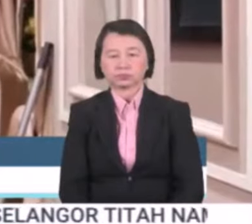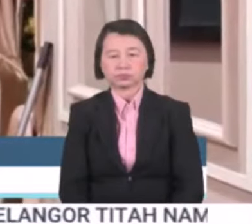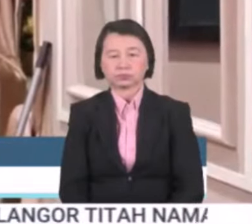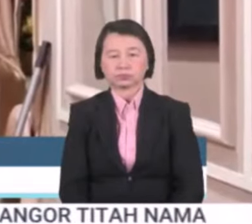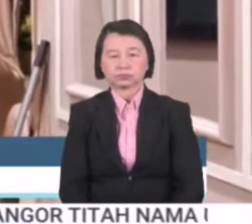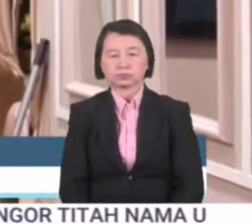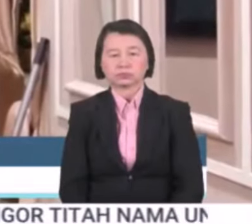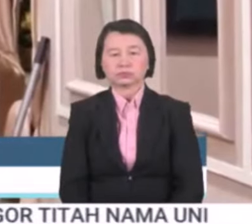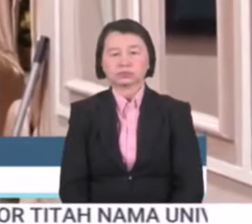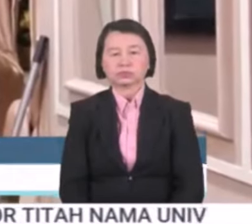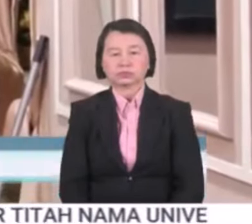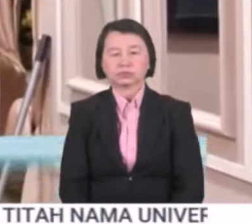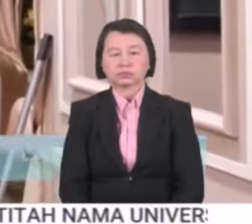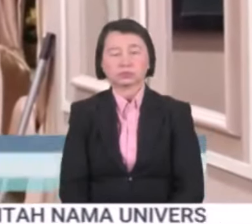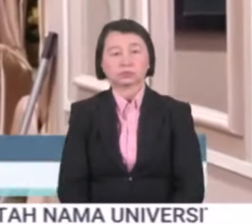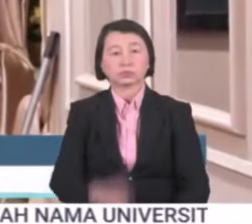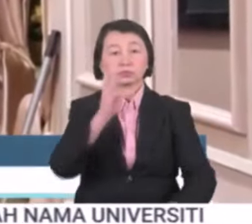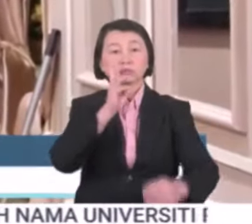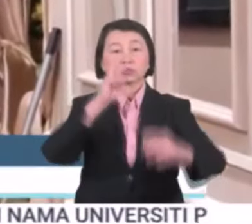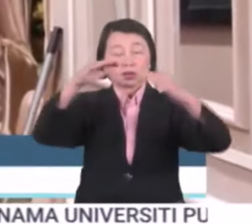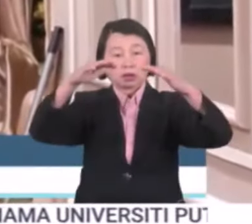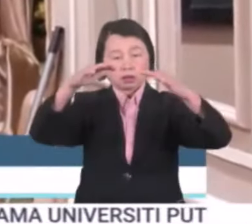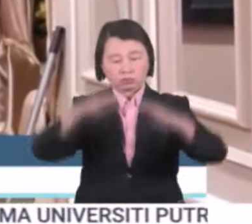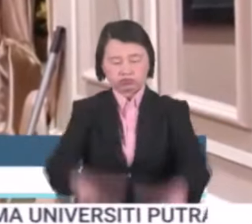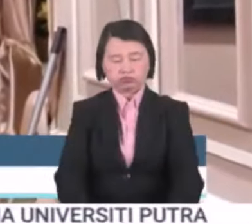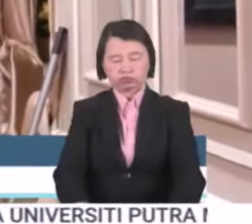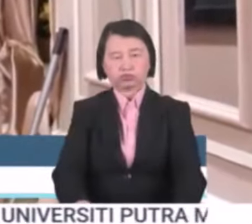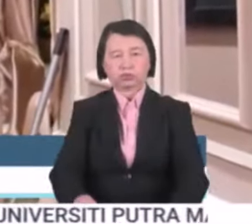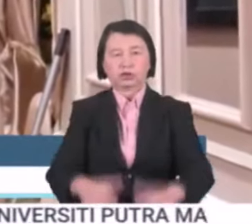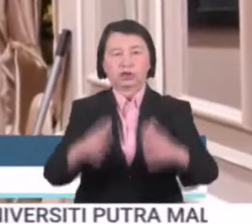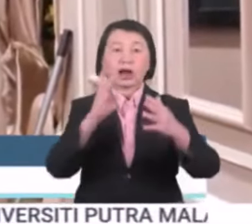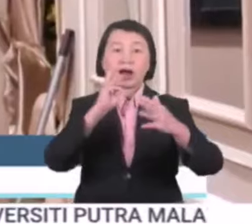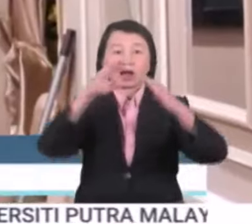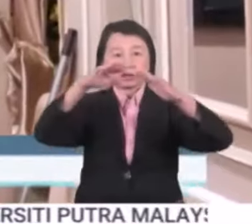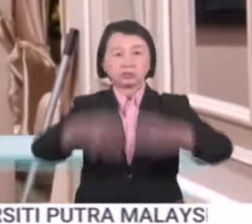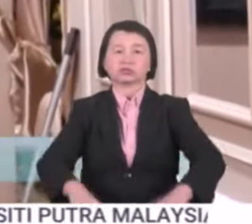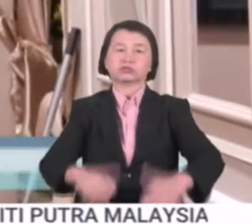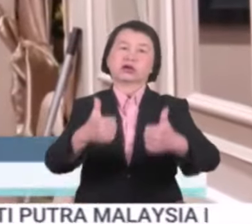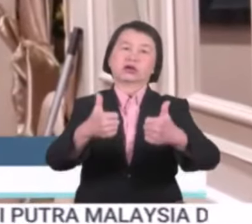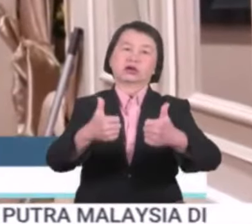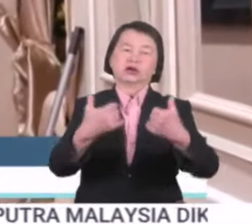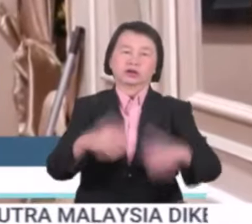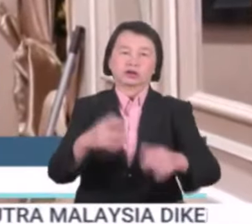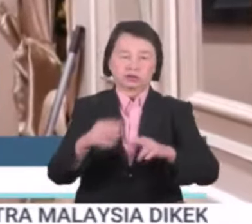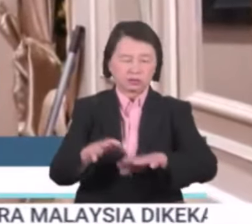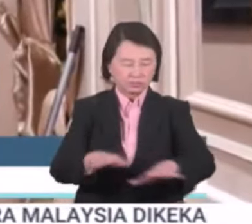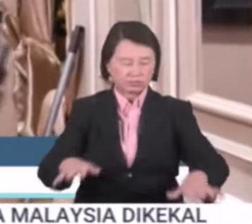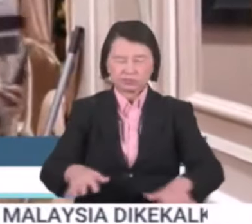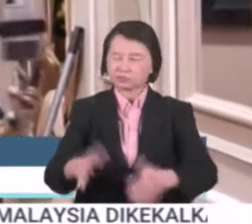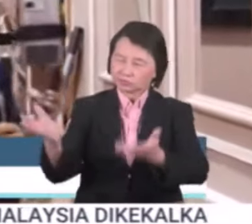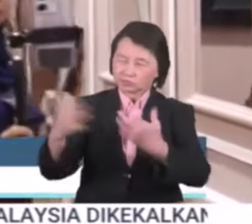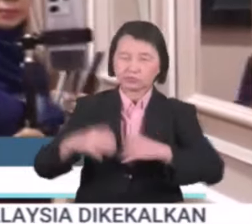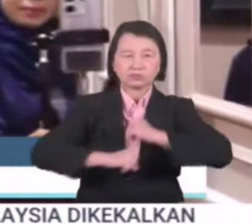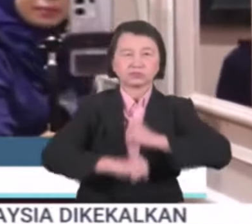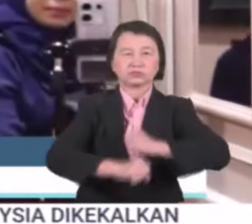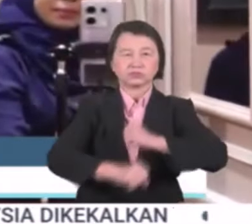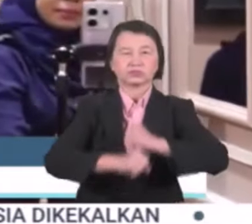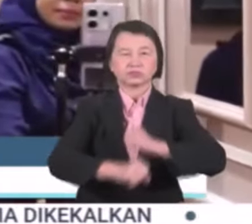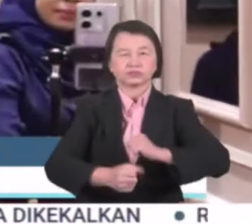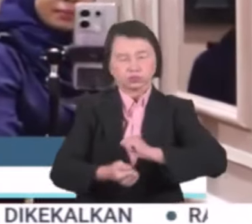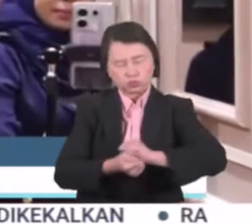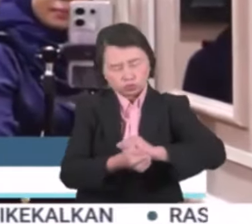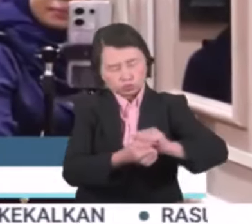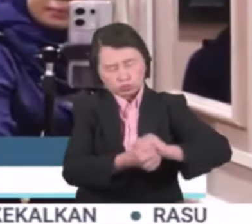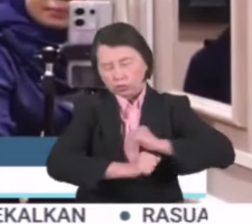Orang tamu dia dah surut sepenuhnya, cuma tinggal baki-baki kat dalam ni lah. Itulah saya cuci kena kalihkan barang-barang semua, memang letih lah